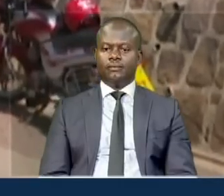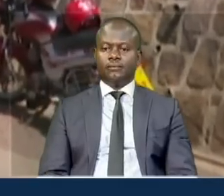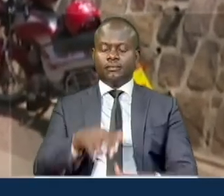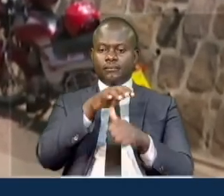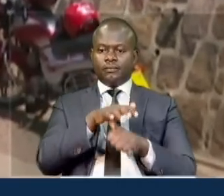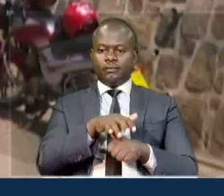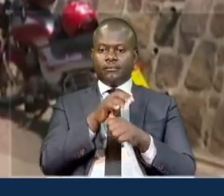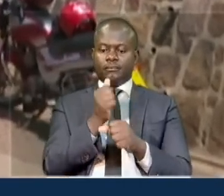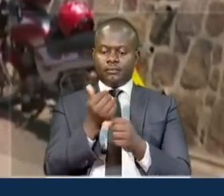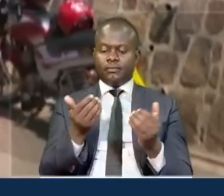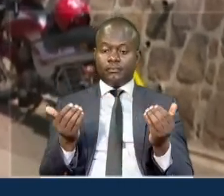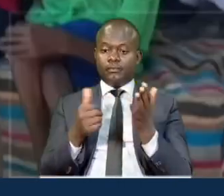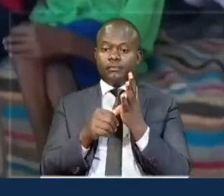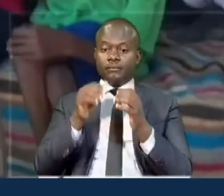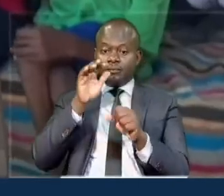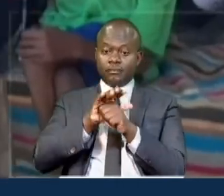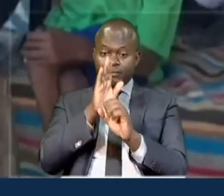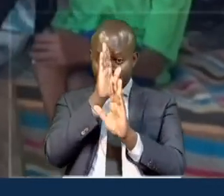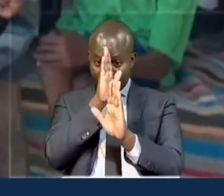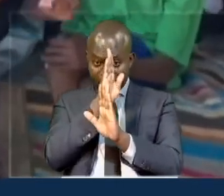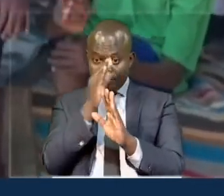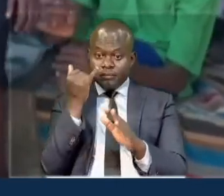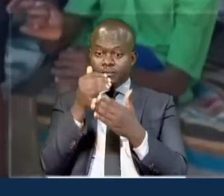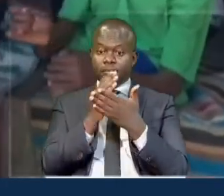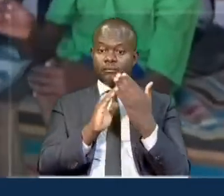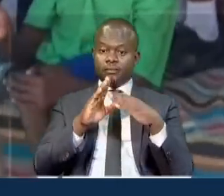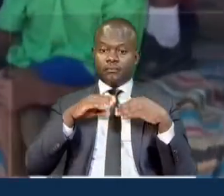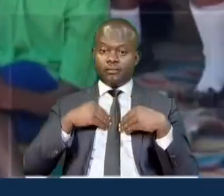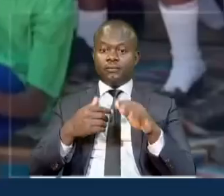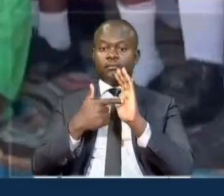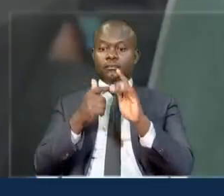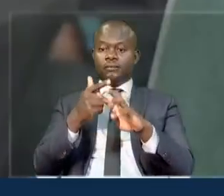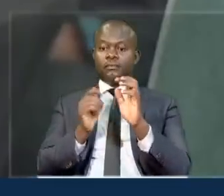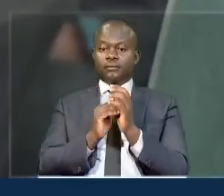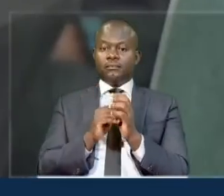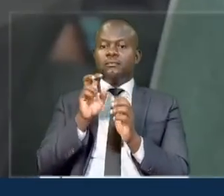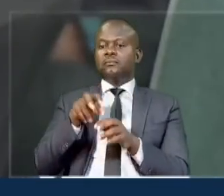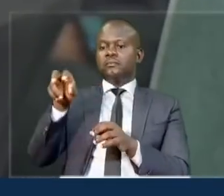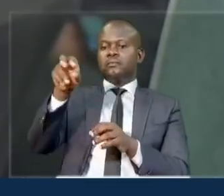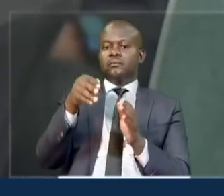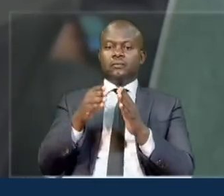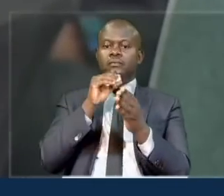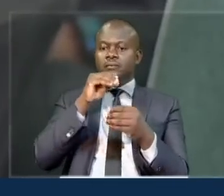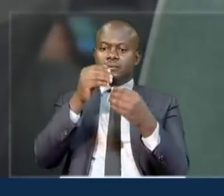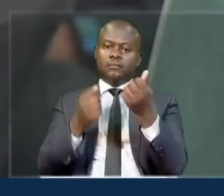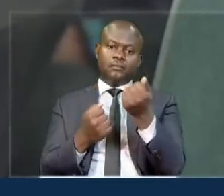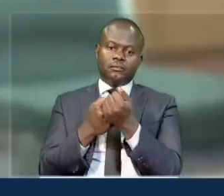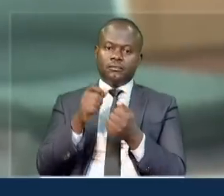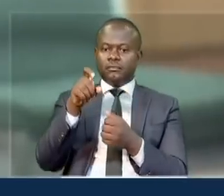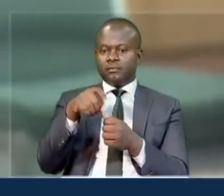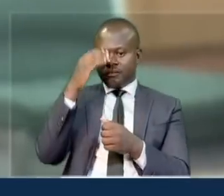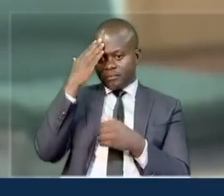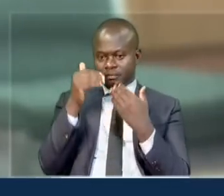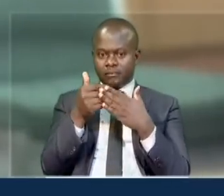Ihohoterwa rikorerwa abana ni ikibazo gikunze guhishirwa nubwo hari abemera kukigaragaza ariko bagasiragizwa mu nzira no kudahabwa ubufasha bakeneye